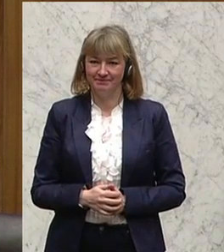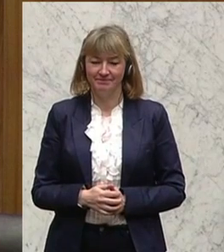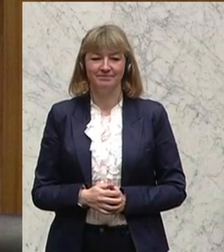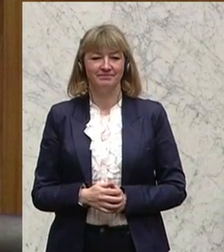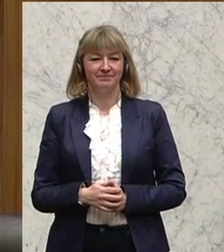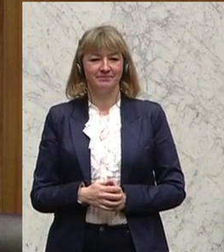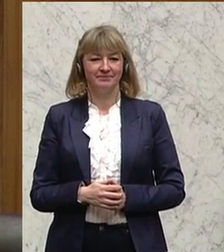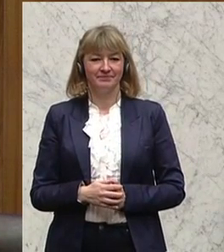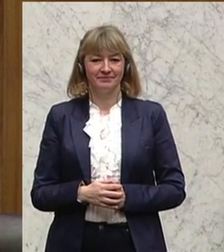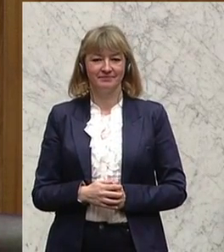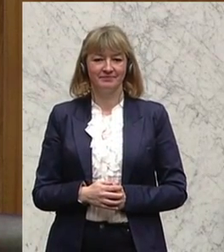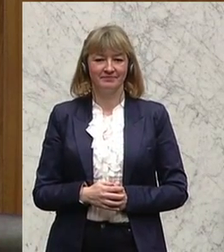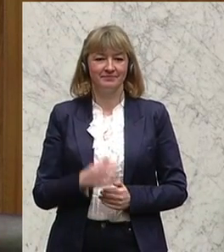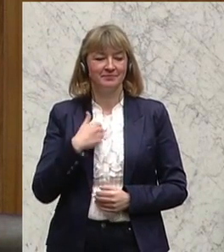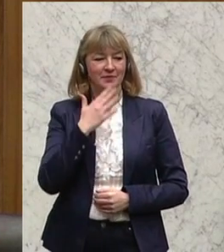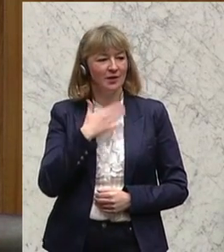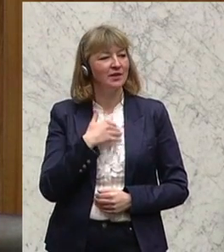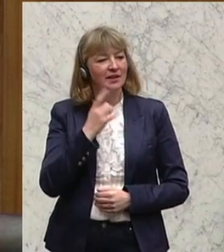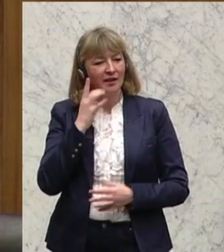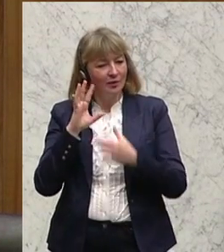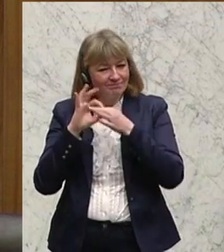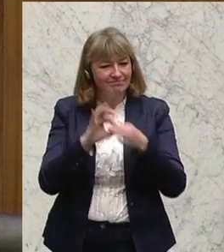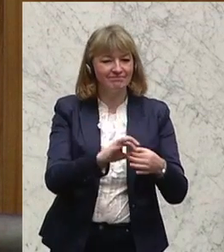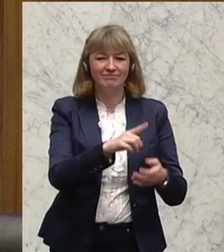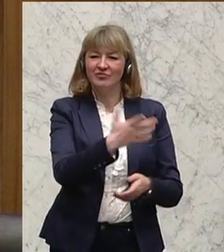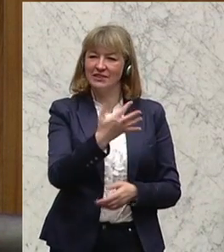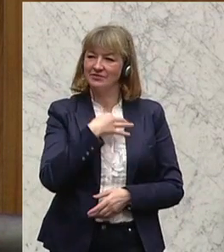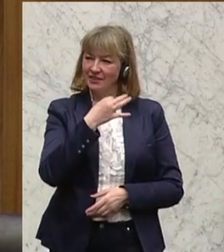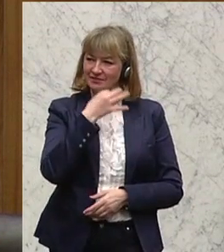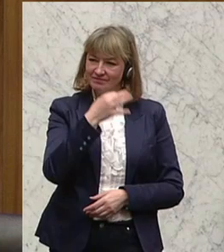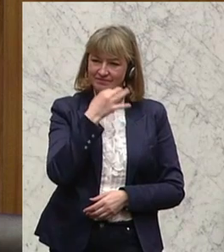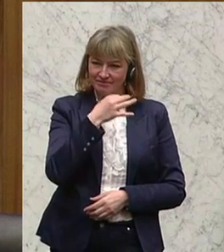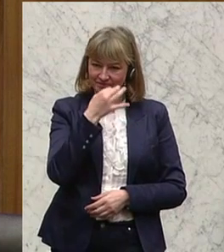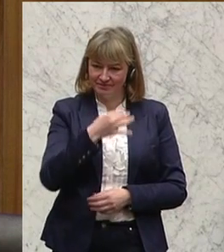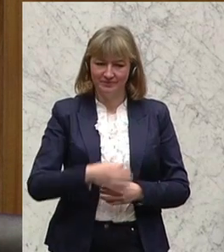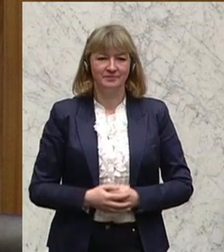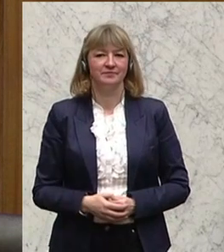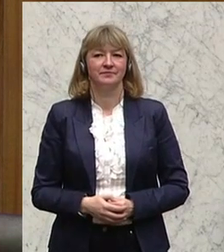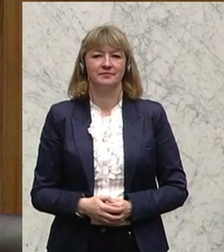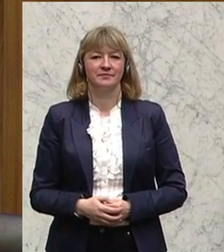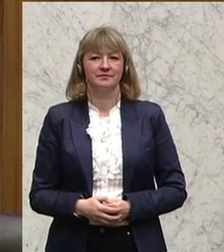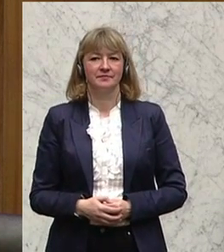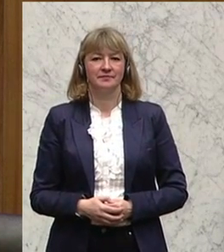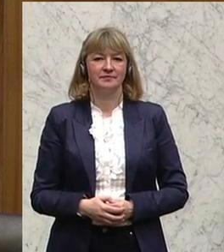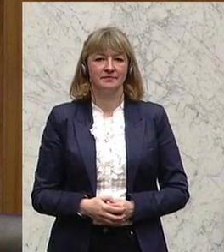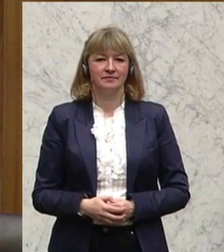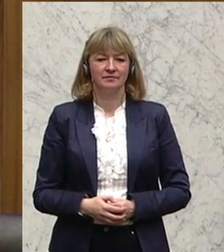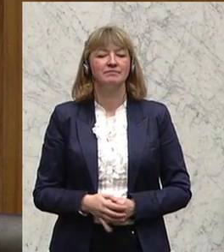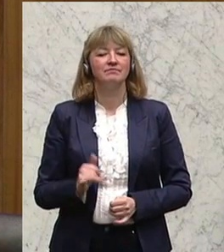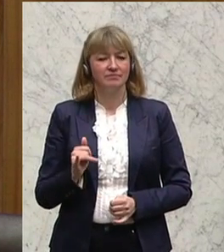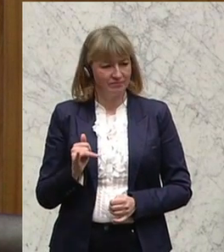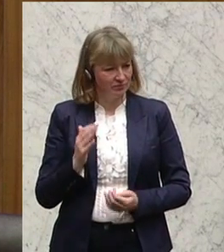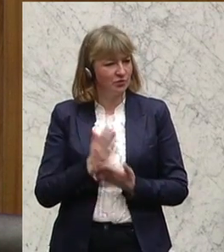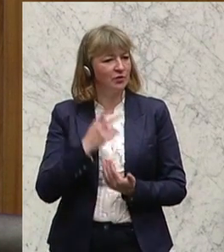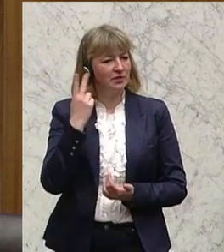eingehen, was vorhin bereits gesagt wurde, denn ich verstehe das Unbehagen